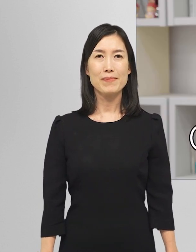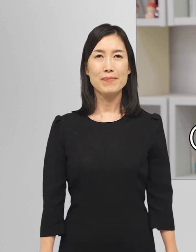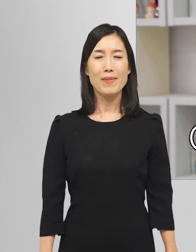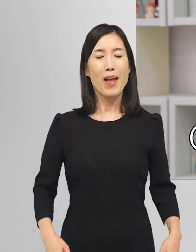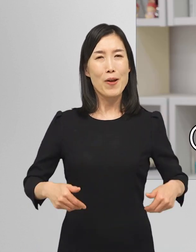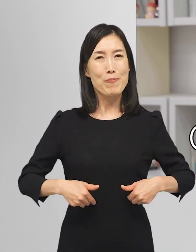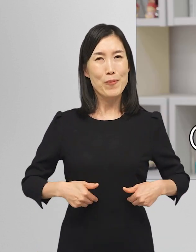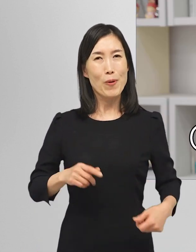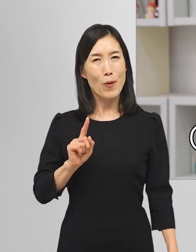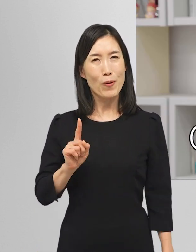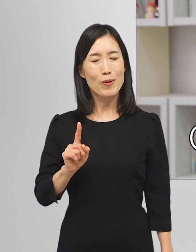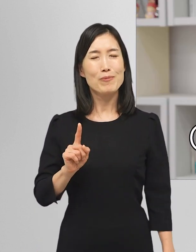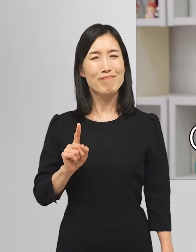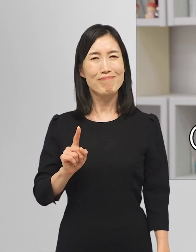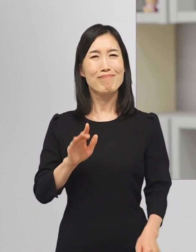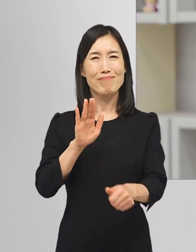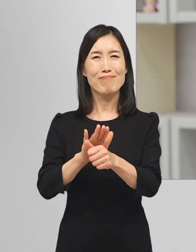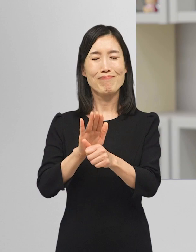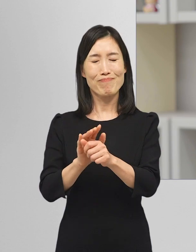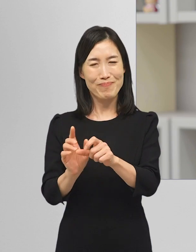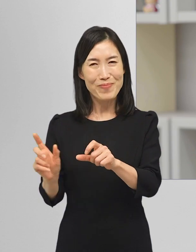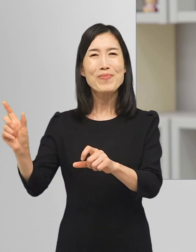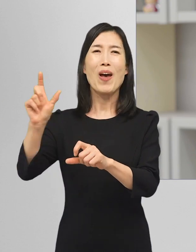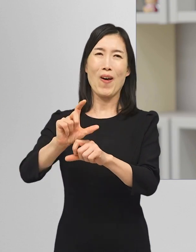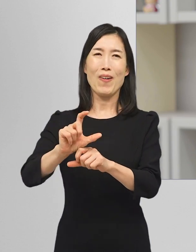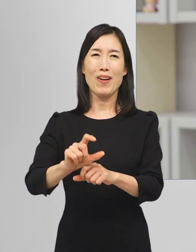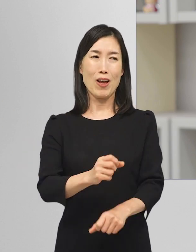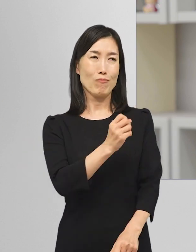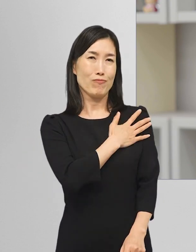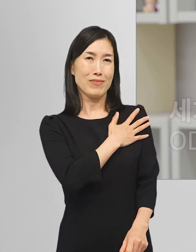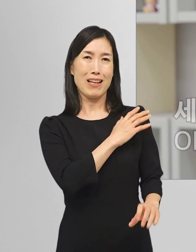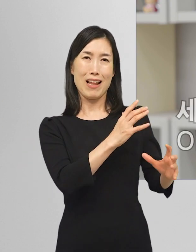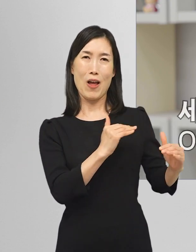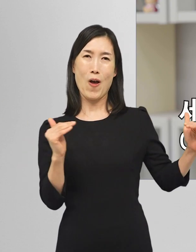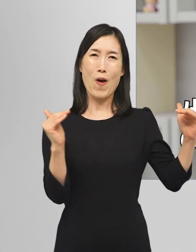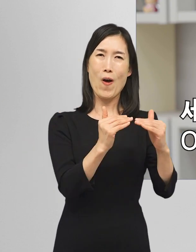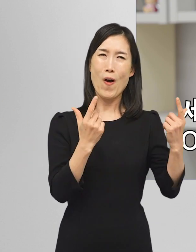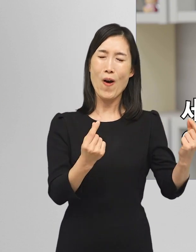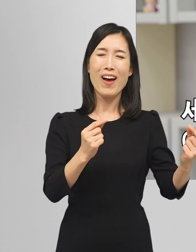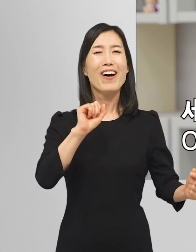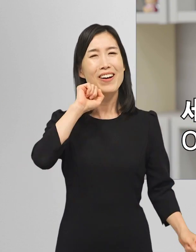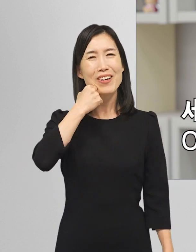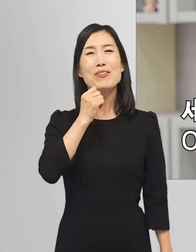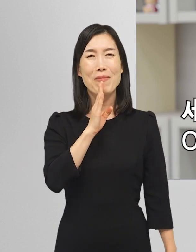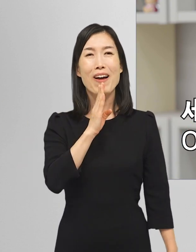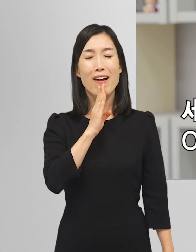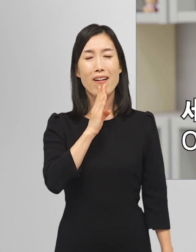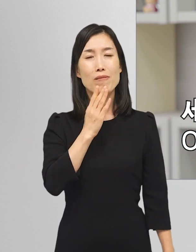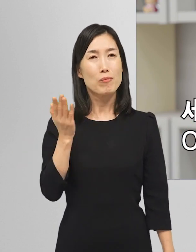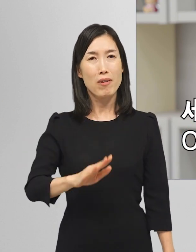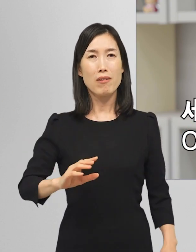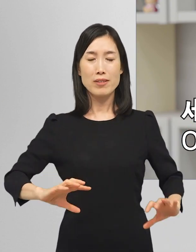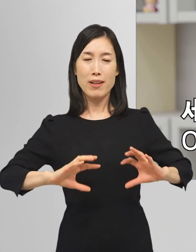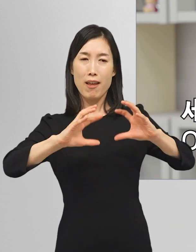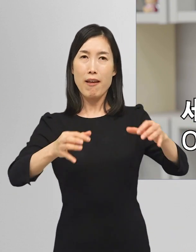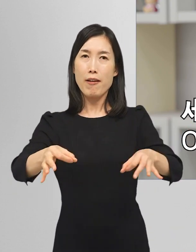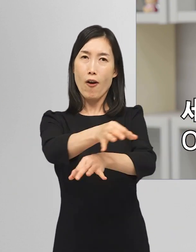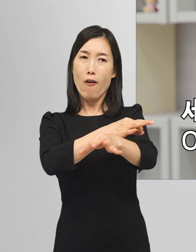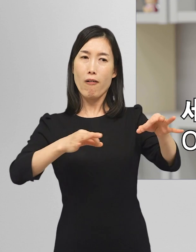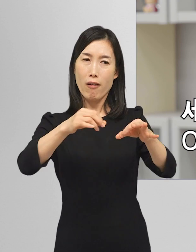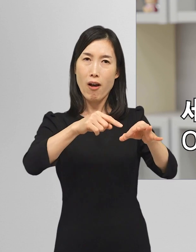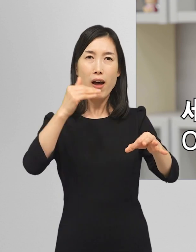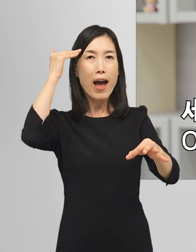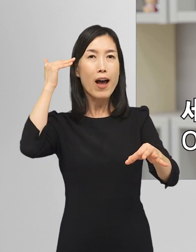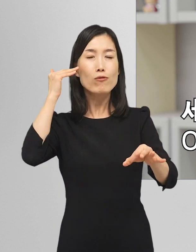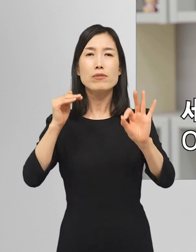첫째로서는 국제사회에 많은 기여를 해야 되겠죠. 선진국과 똑같이 할 수는 없지만 그래도 우리 세계 10위권 경제에 걸맞는 그런